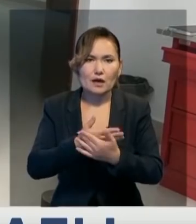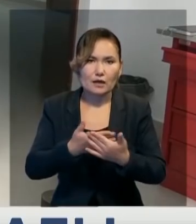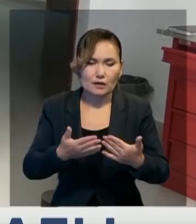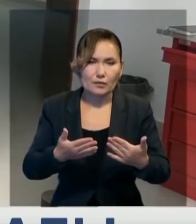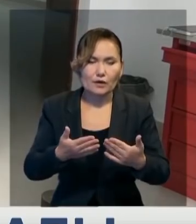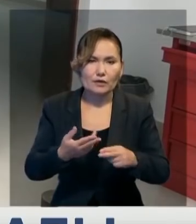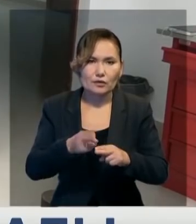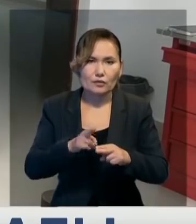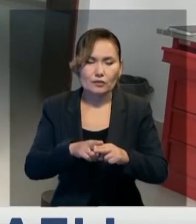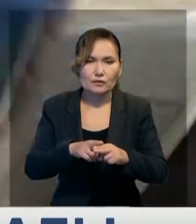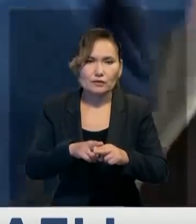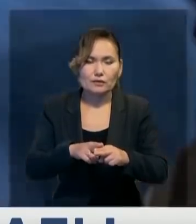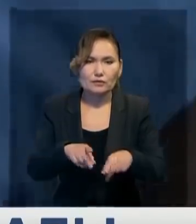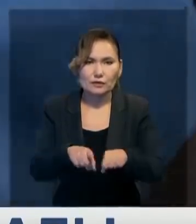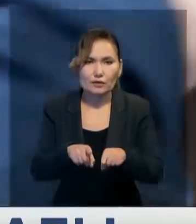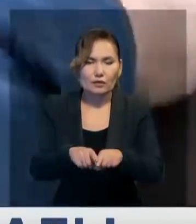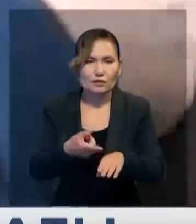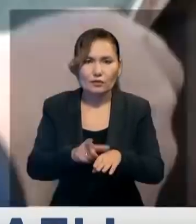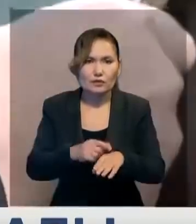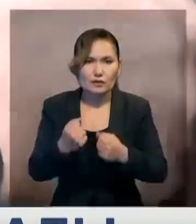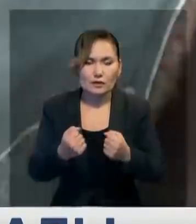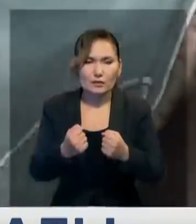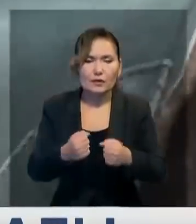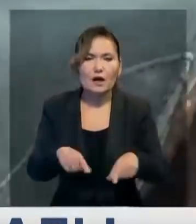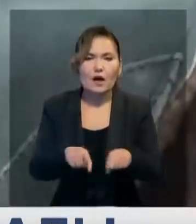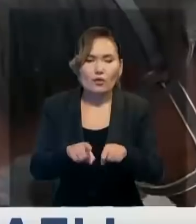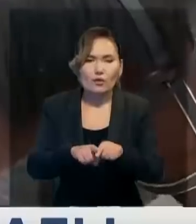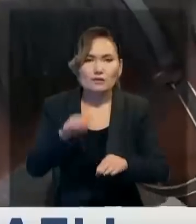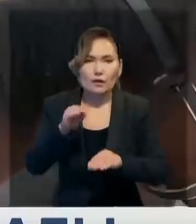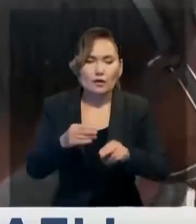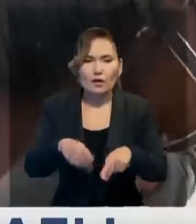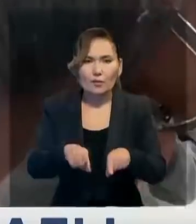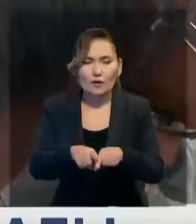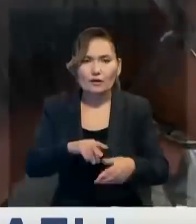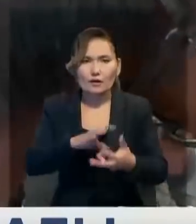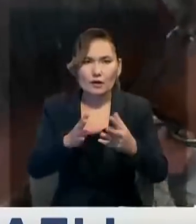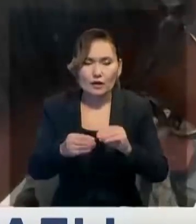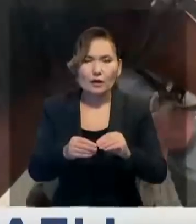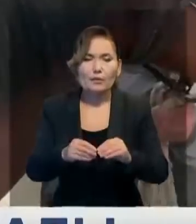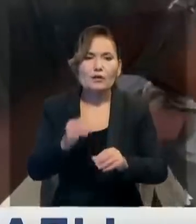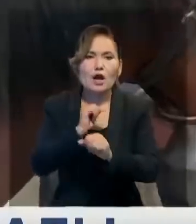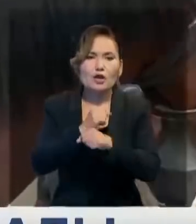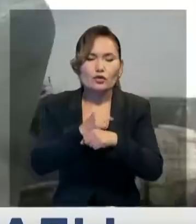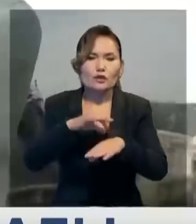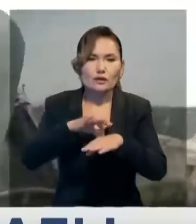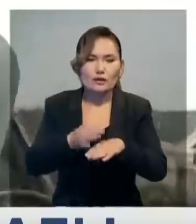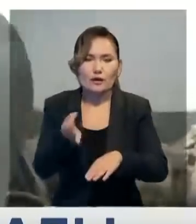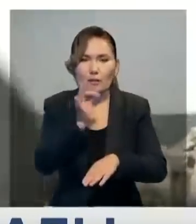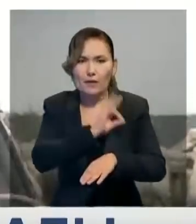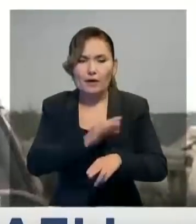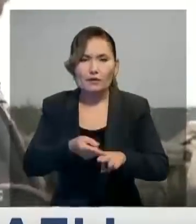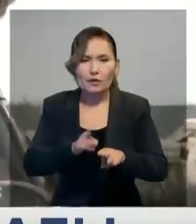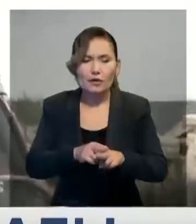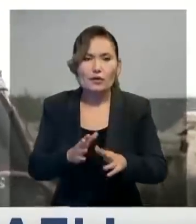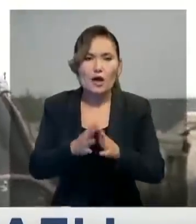әрден кепкенде ашып кетуі мүмкін. Осылайша құрастырылған ер көнмен қапталады, ол үшін түйенің мойын терісі пайдаланылады екен. Иығанған көн